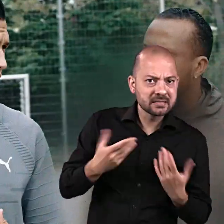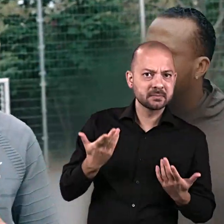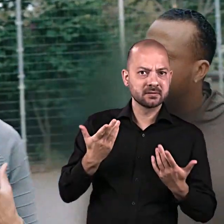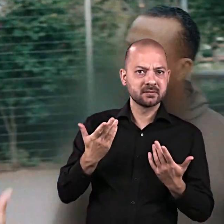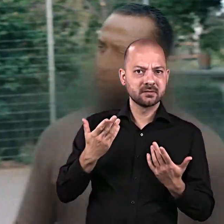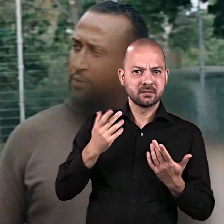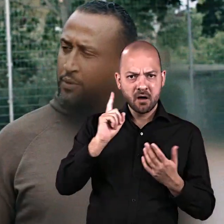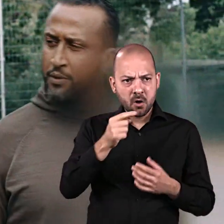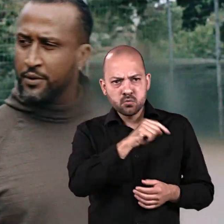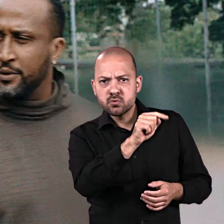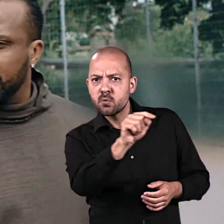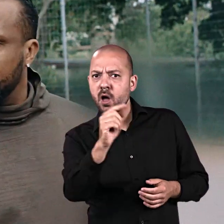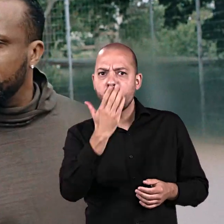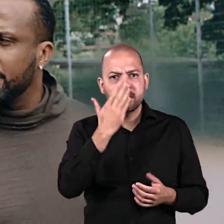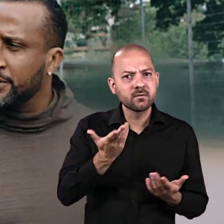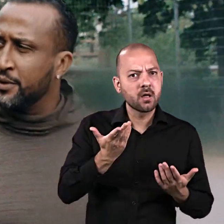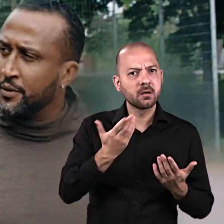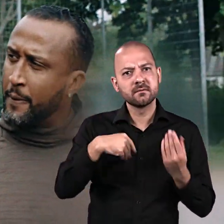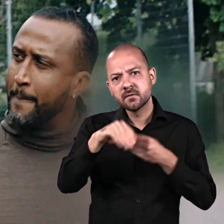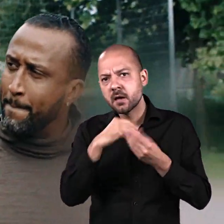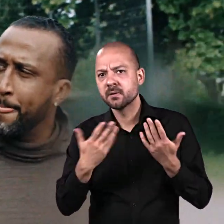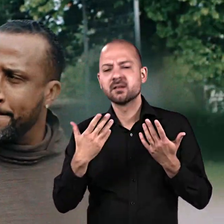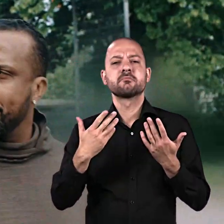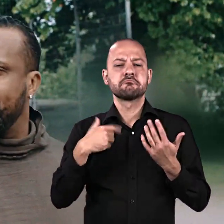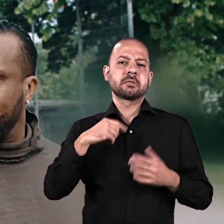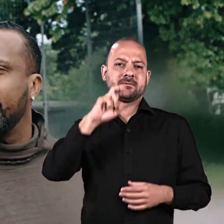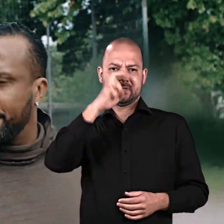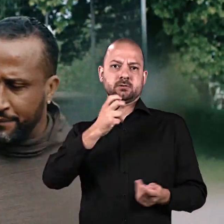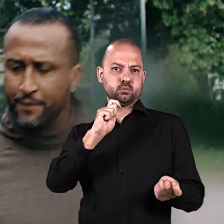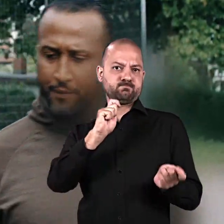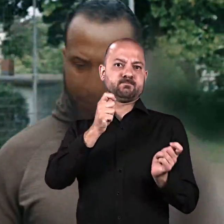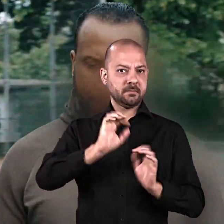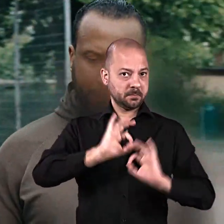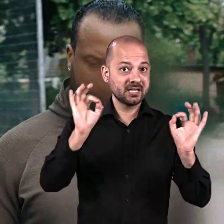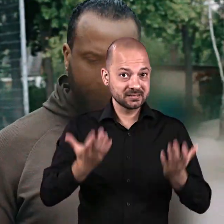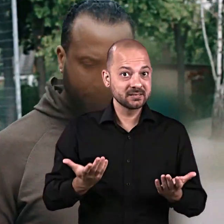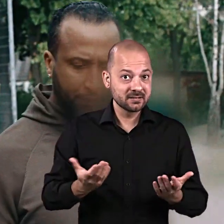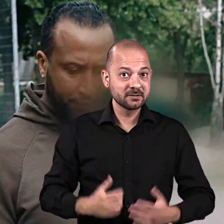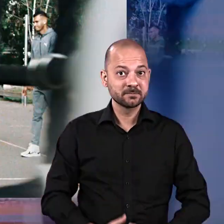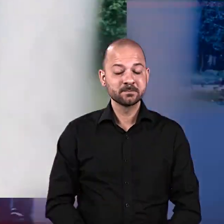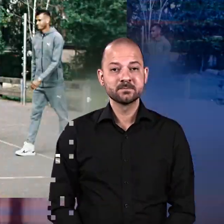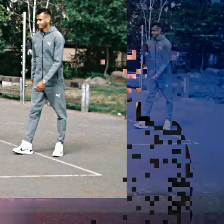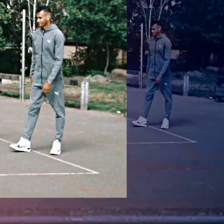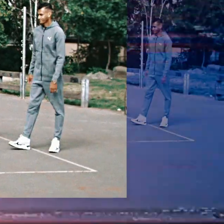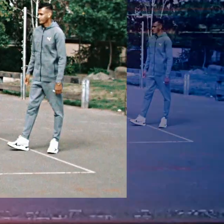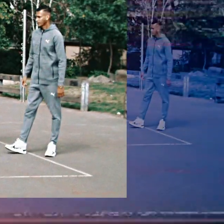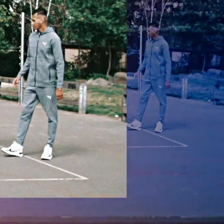auch ernster genommen habe und gesagt habe, okay, wenn es wirklich auch meinen Leuten auffällt, meiner Familie, dann muss ich daran arbeiten.